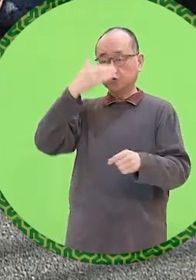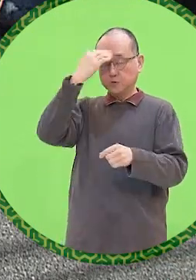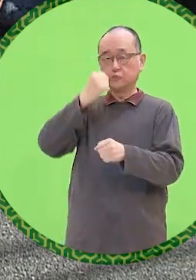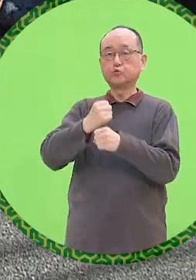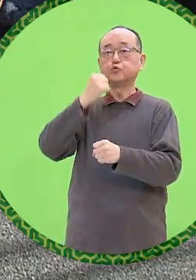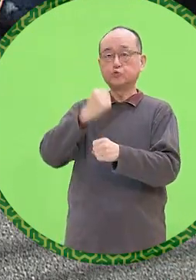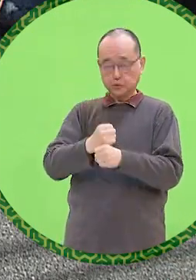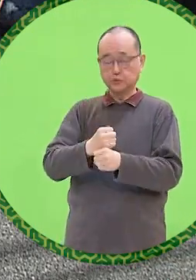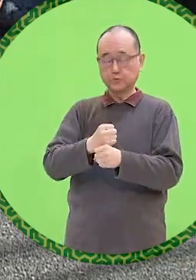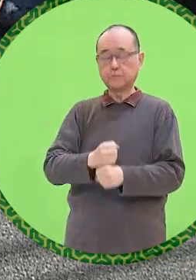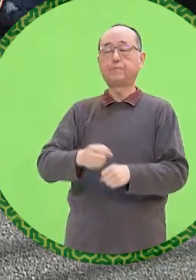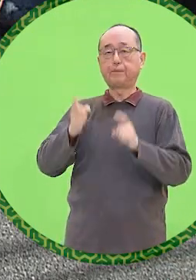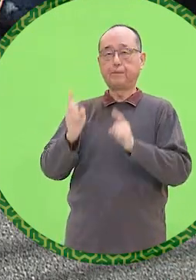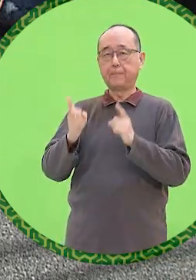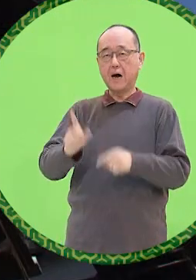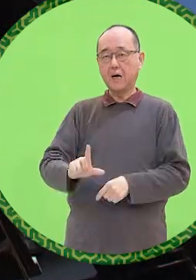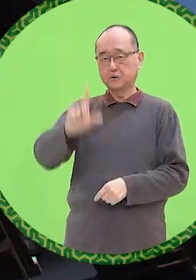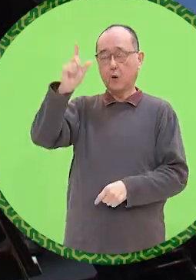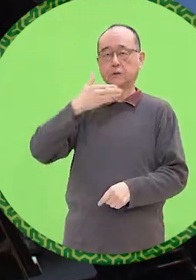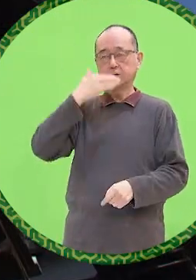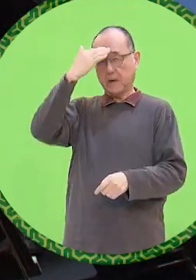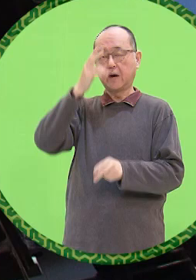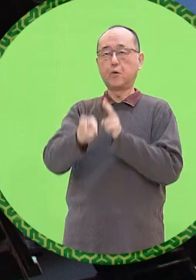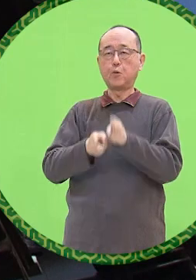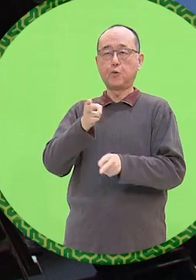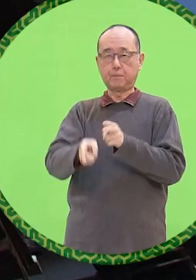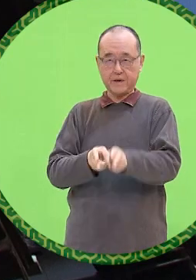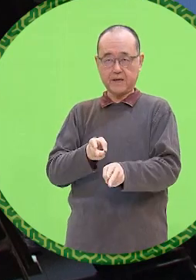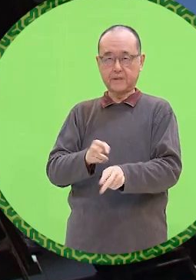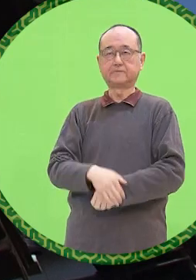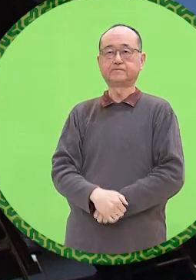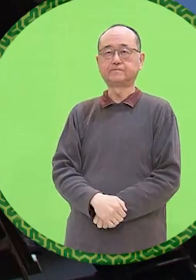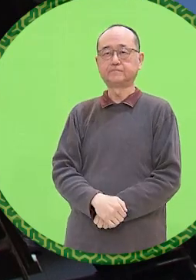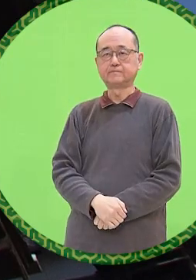やってきたのは日本酒を製造する馬上酒造です。